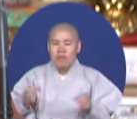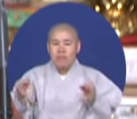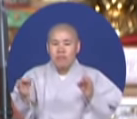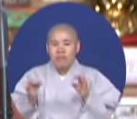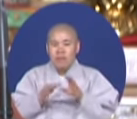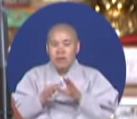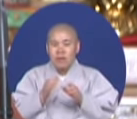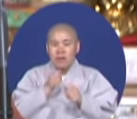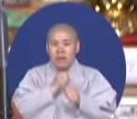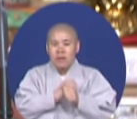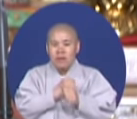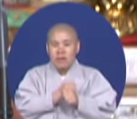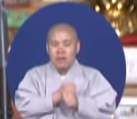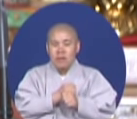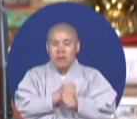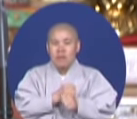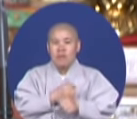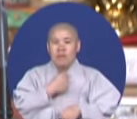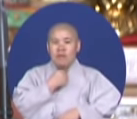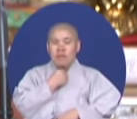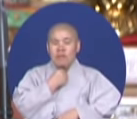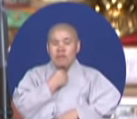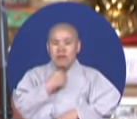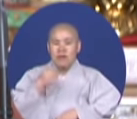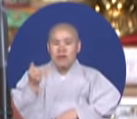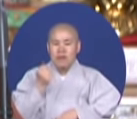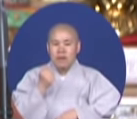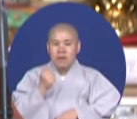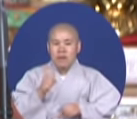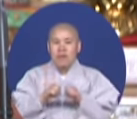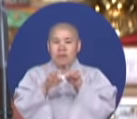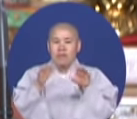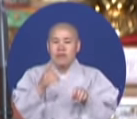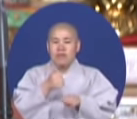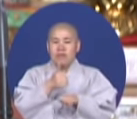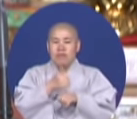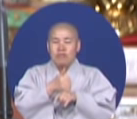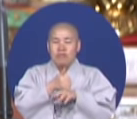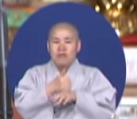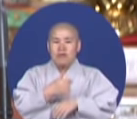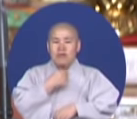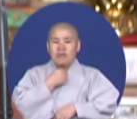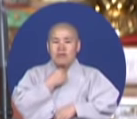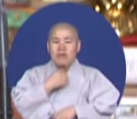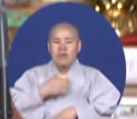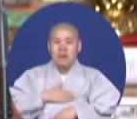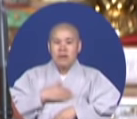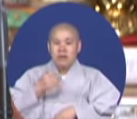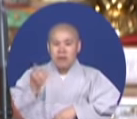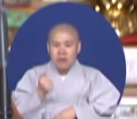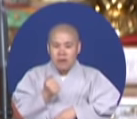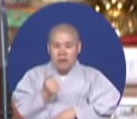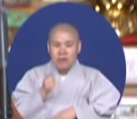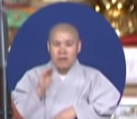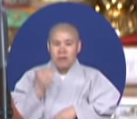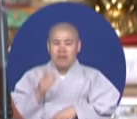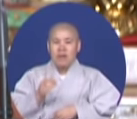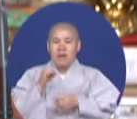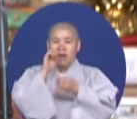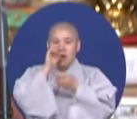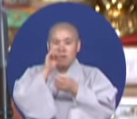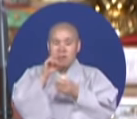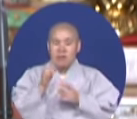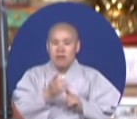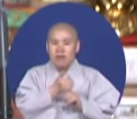없애주겠다 이렇게 원을 세웠으니까 그 관세음보살의 원력을 우리가 타는 거예요. 이제